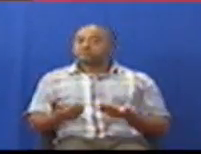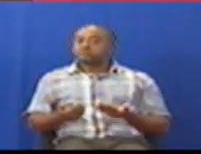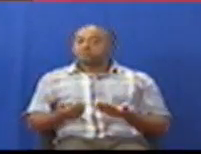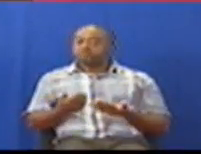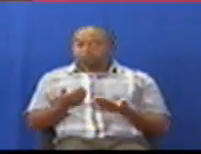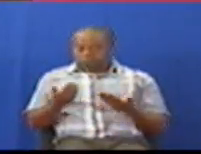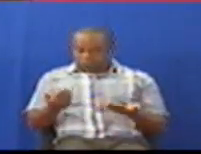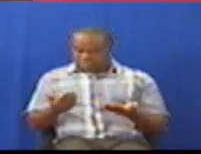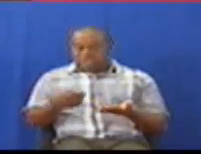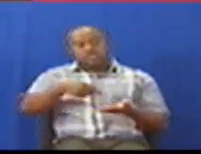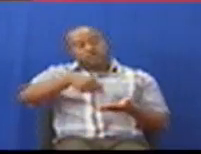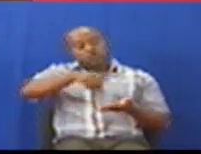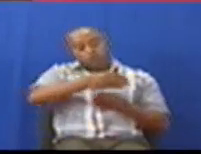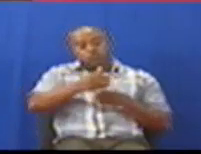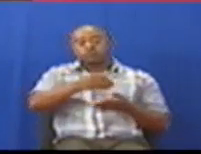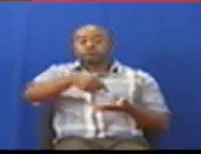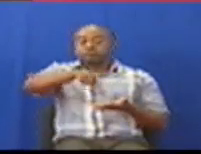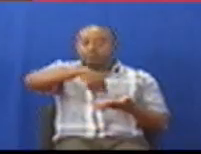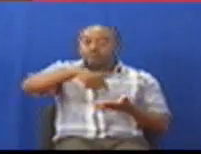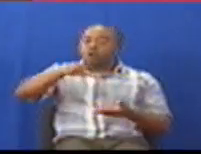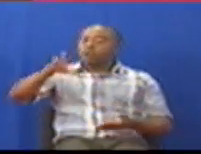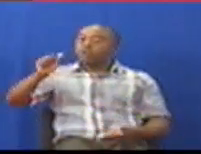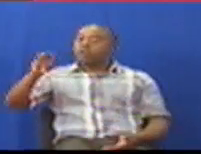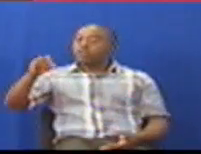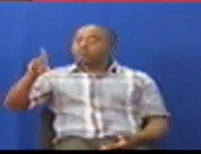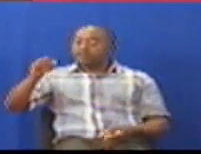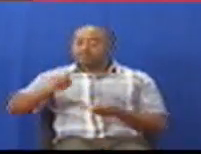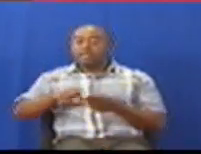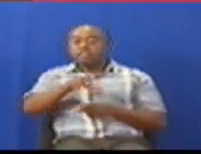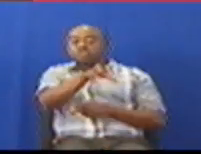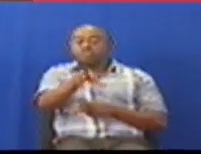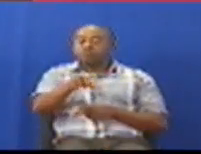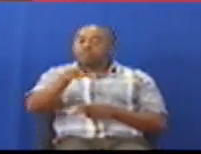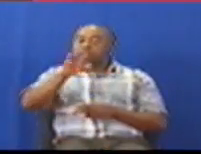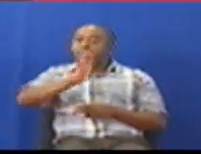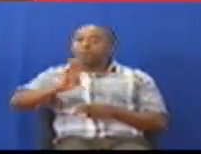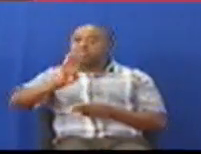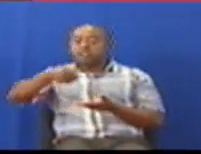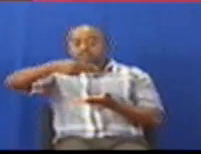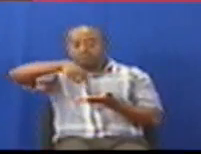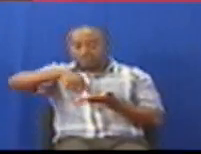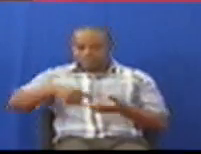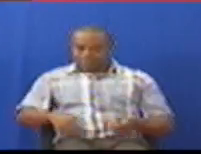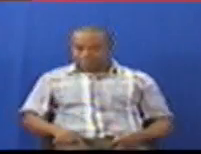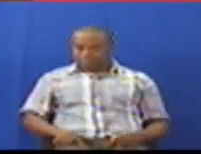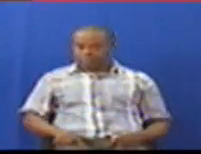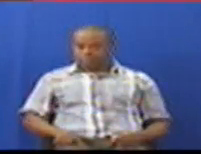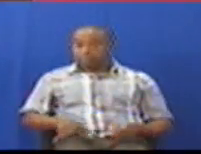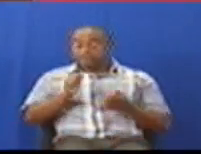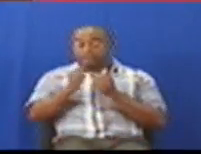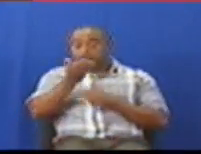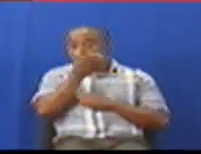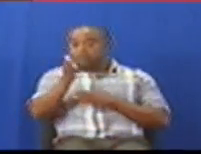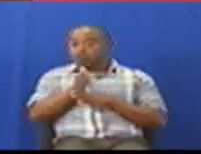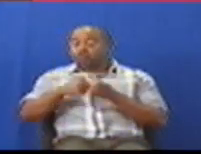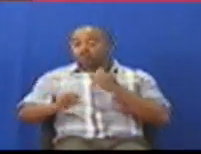mjini na mji wa Ramadi. Lingine mheshimiwa naibu speaker, nilichotaka kuzungumzia ni kuhusu